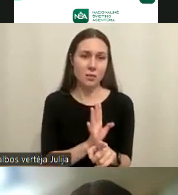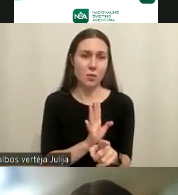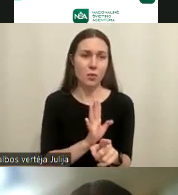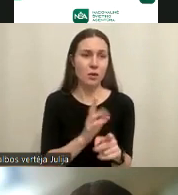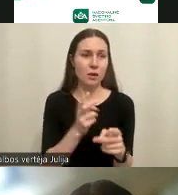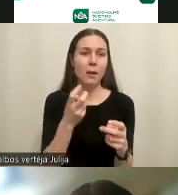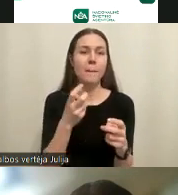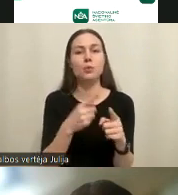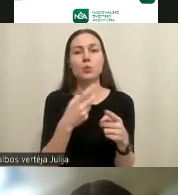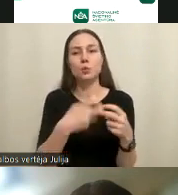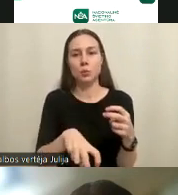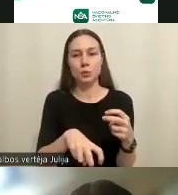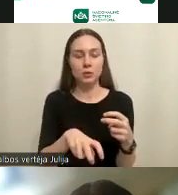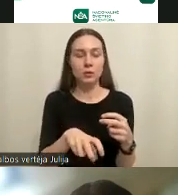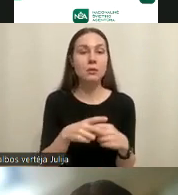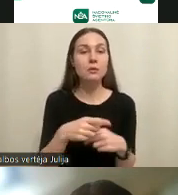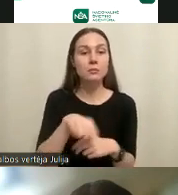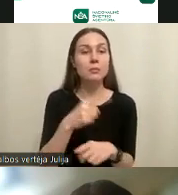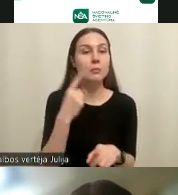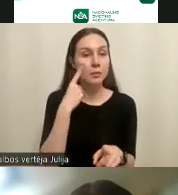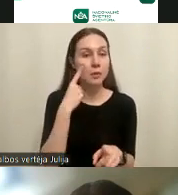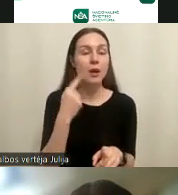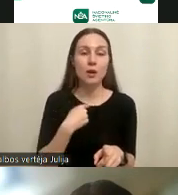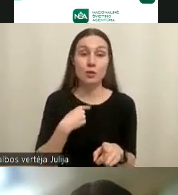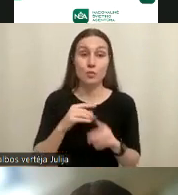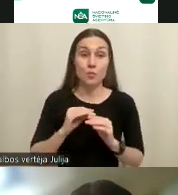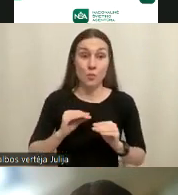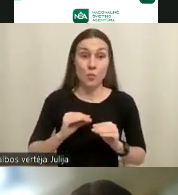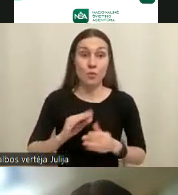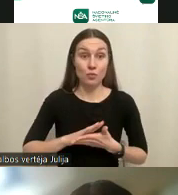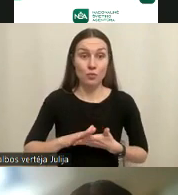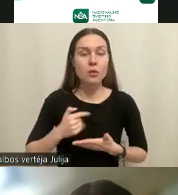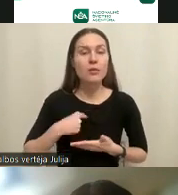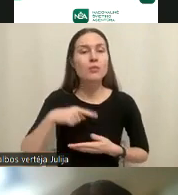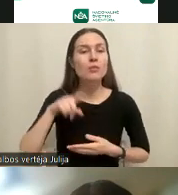Jūs gerai pastebėjote ir aš, kaip jūs mokė, puikiai žinau, kai aš mokau